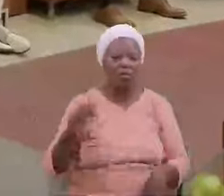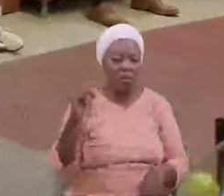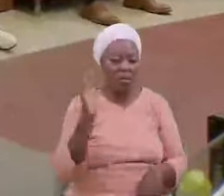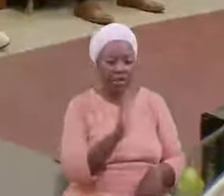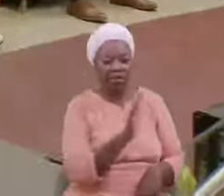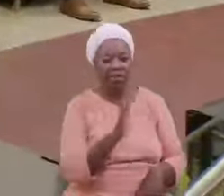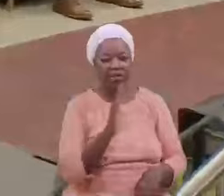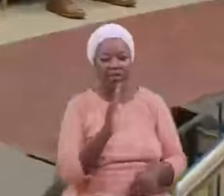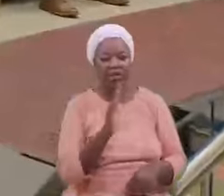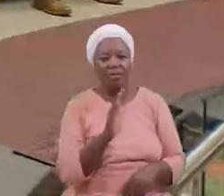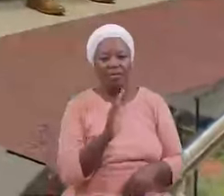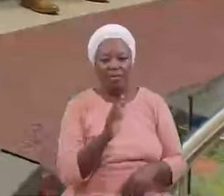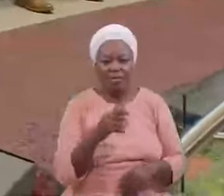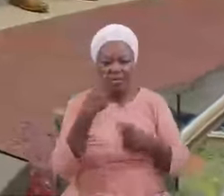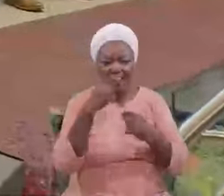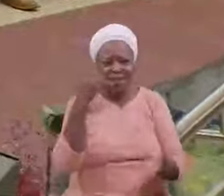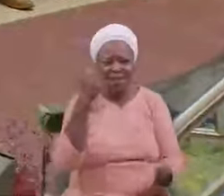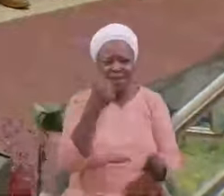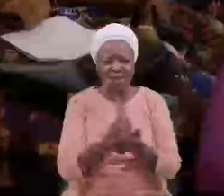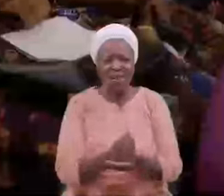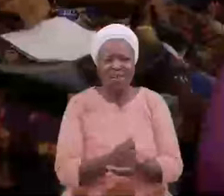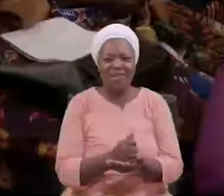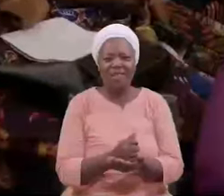Je veux un meilleur amen là-bas.